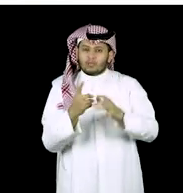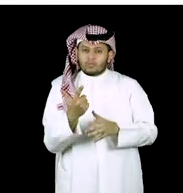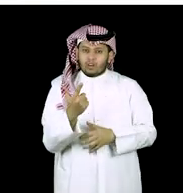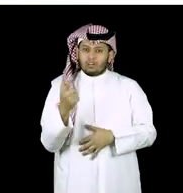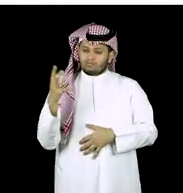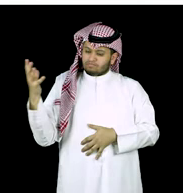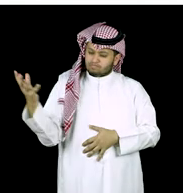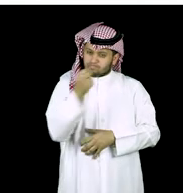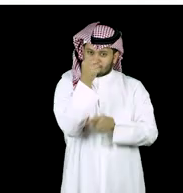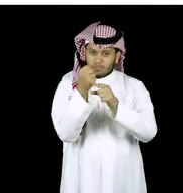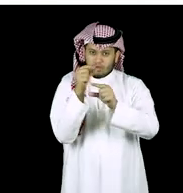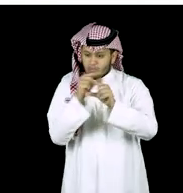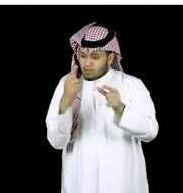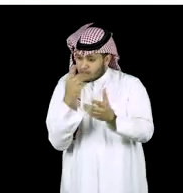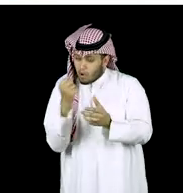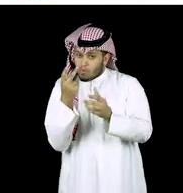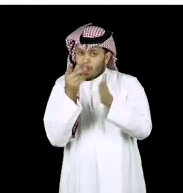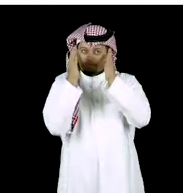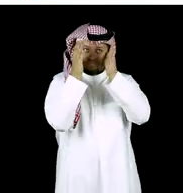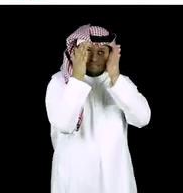المصدر وربانية الوجهة.